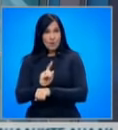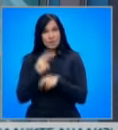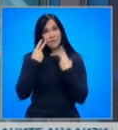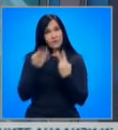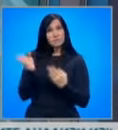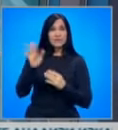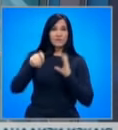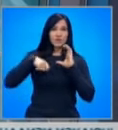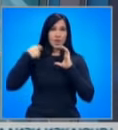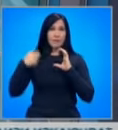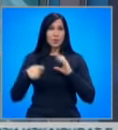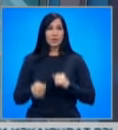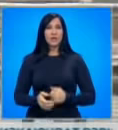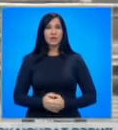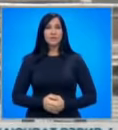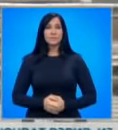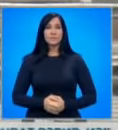Да видим следващия репортаж.